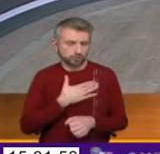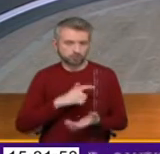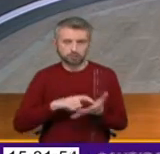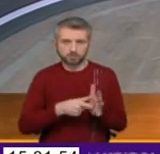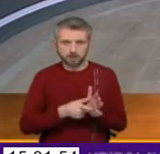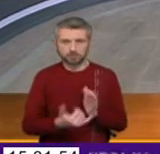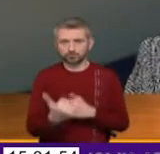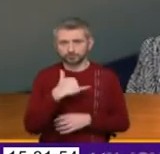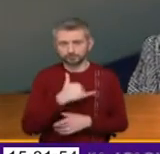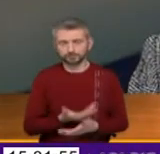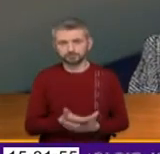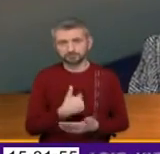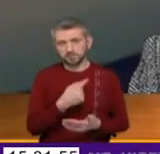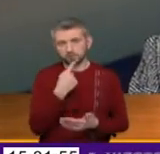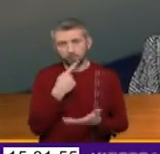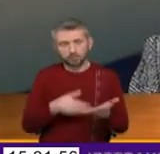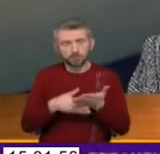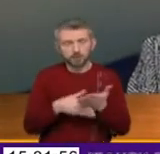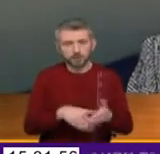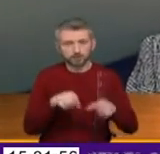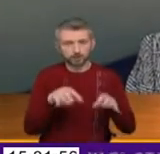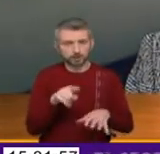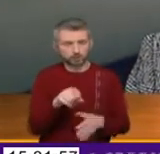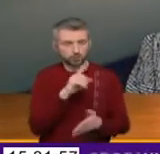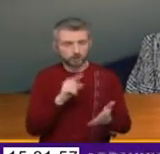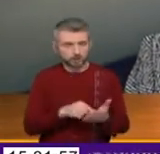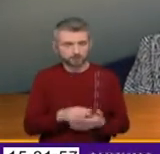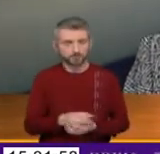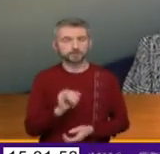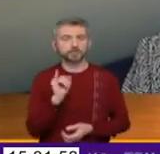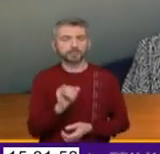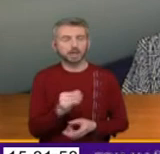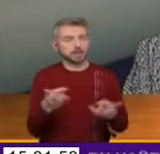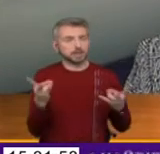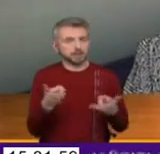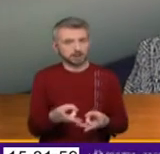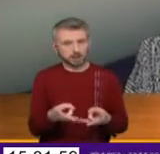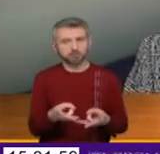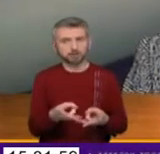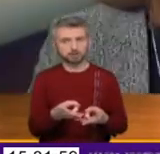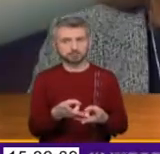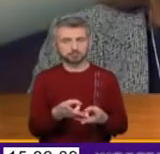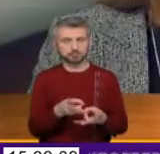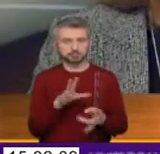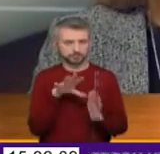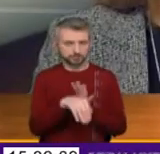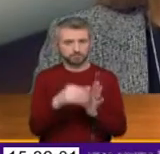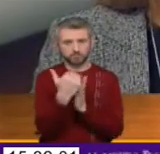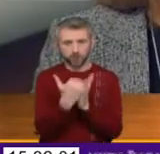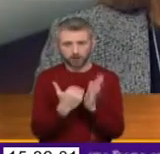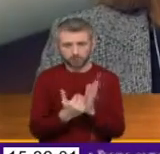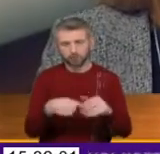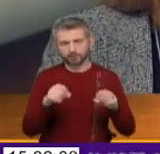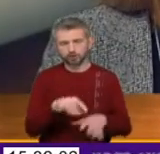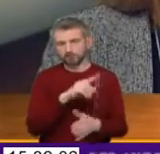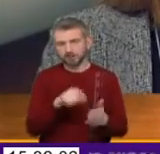теж спробую посприяти вам в цьому вирішенні цього питання. І треба поставити в програму і вже вирішити